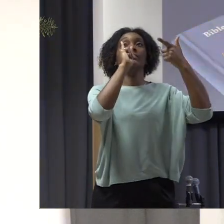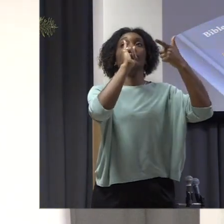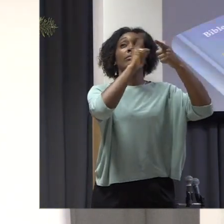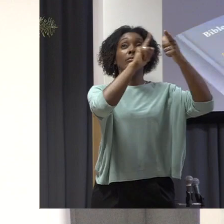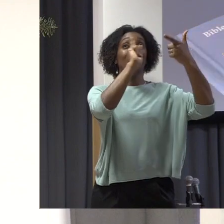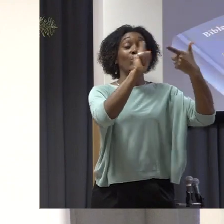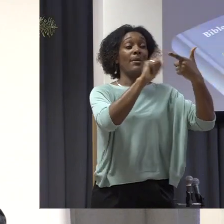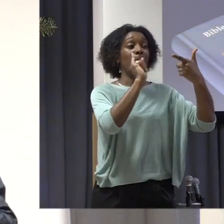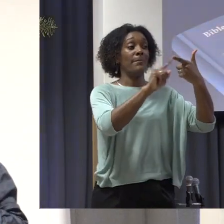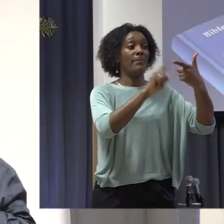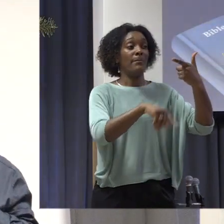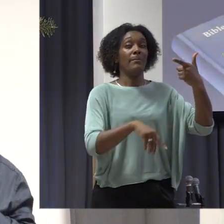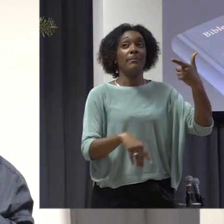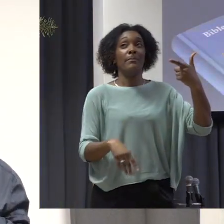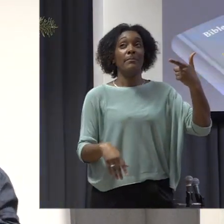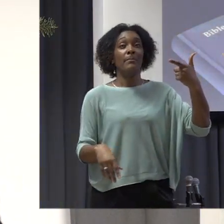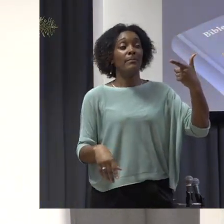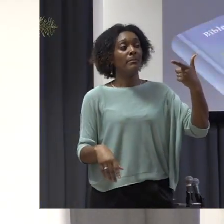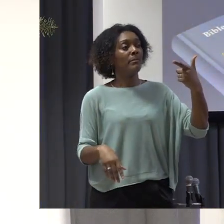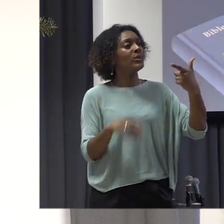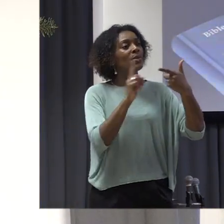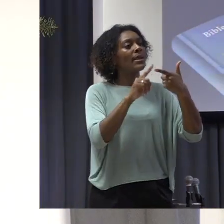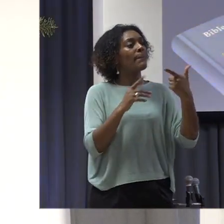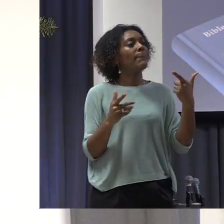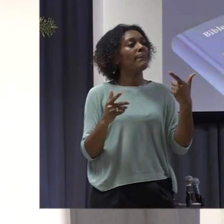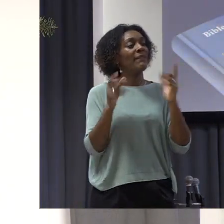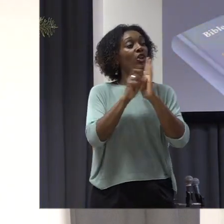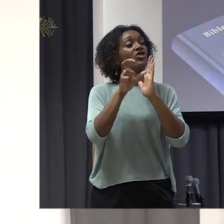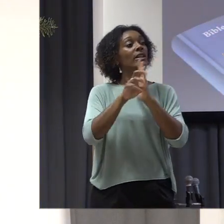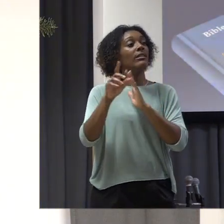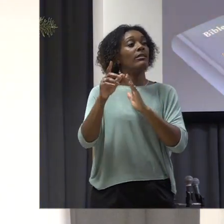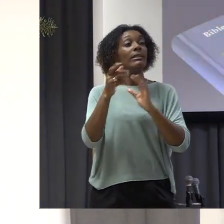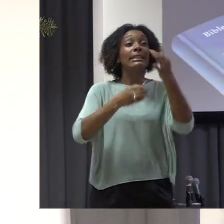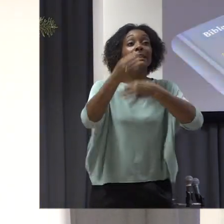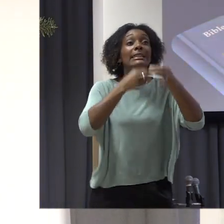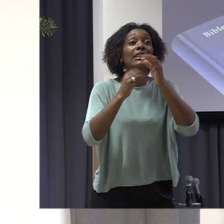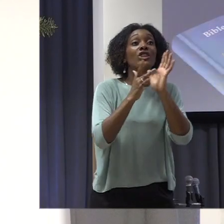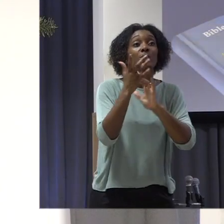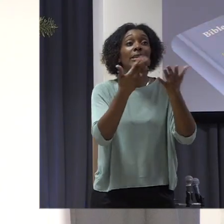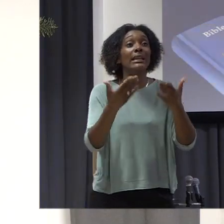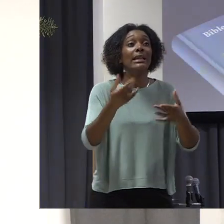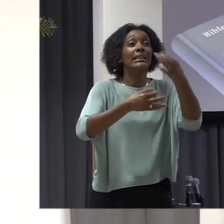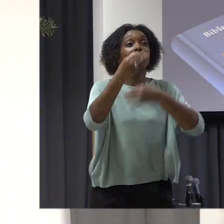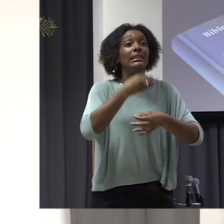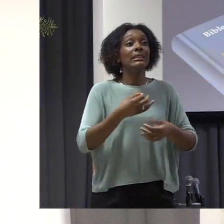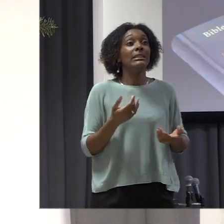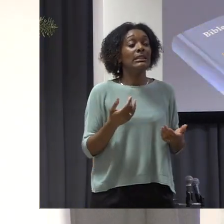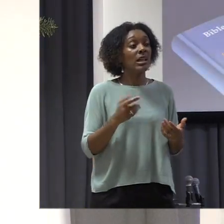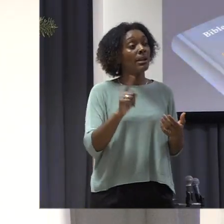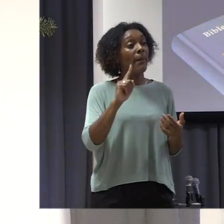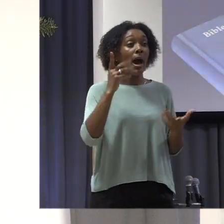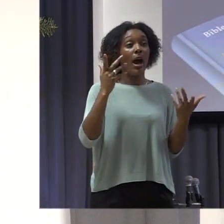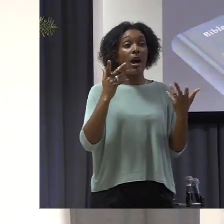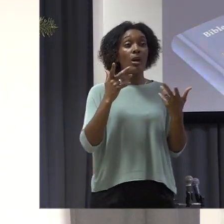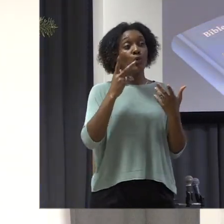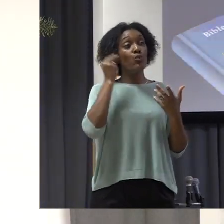qu'ils ont reçu ne reposait pas simplement sur des raisonnements humains. Parce que c'est vrai qu'on peut monter sur une estrade et avoir toutes